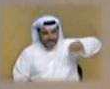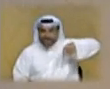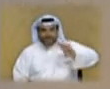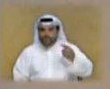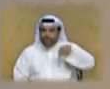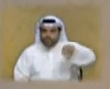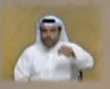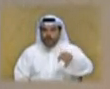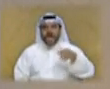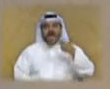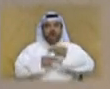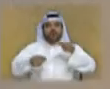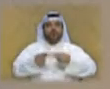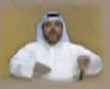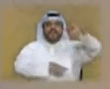ثقافي